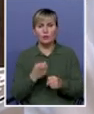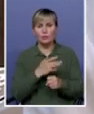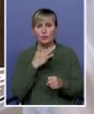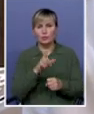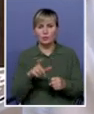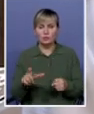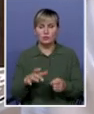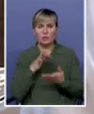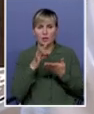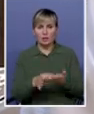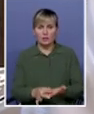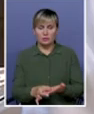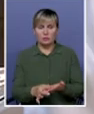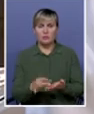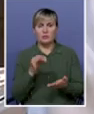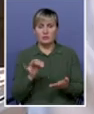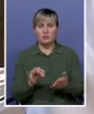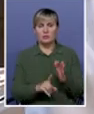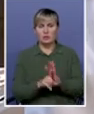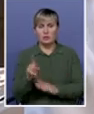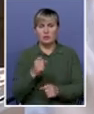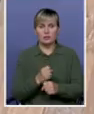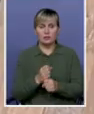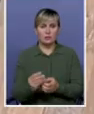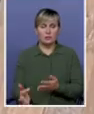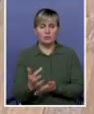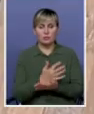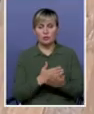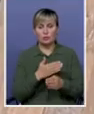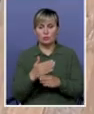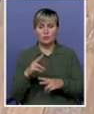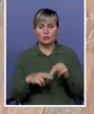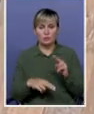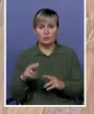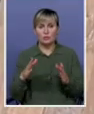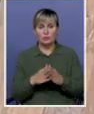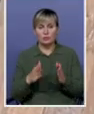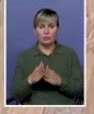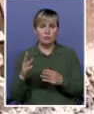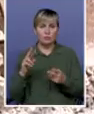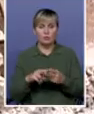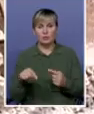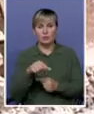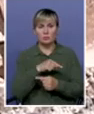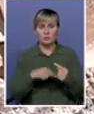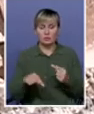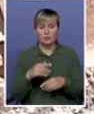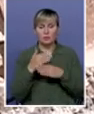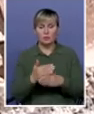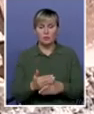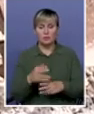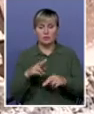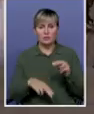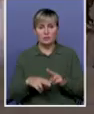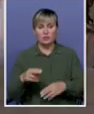людей отозвались, откликнулись, начали делать сбор. Позже к строительству дома подключились предприниматели, помогая с